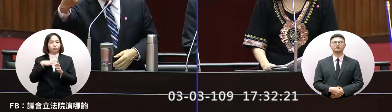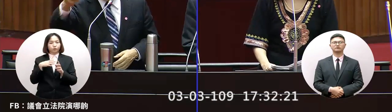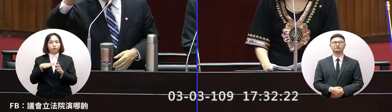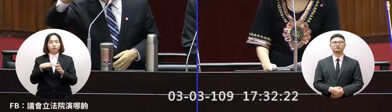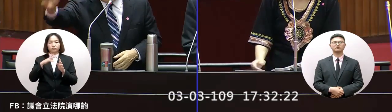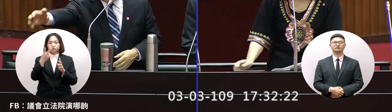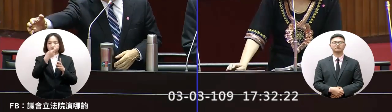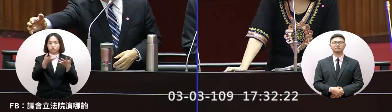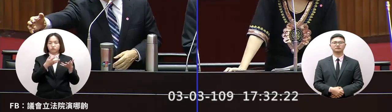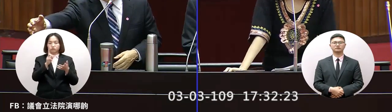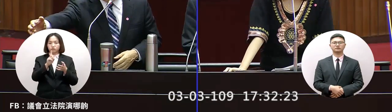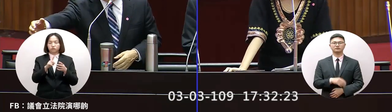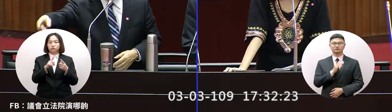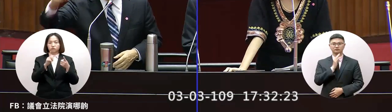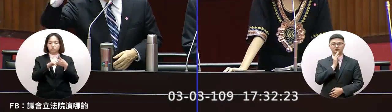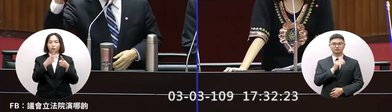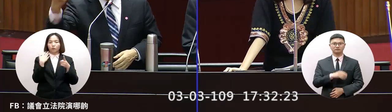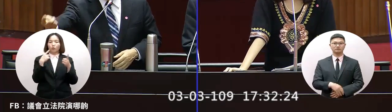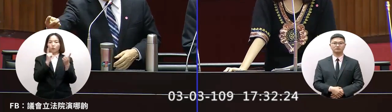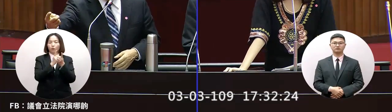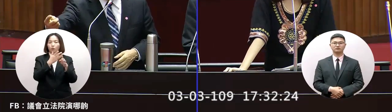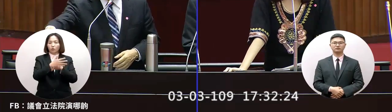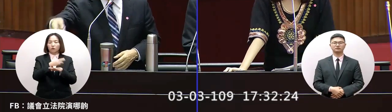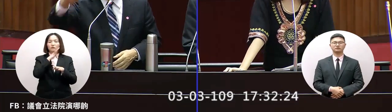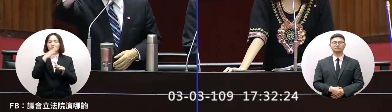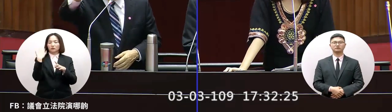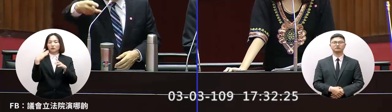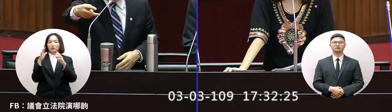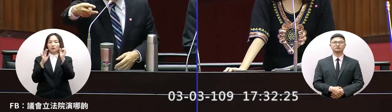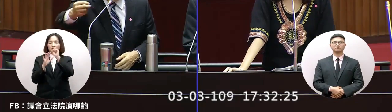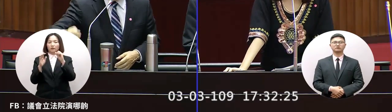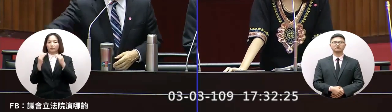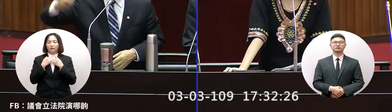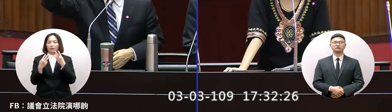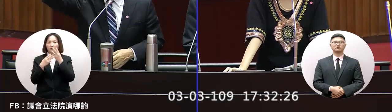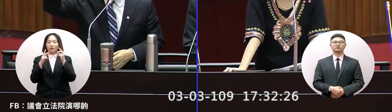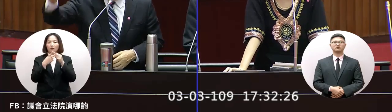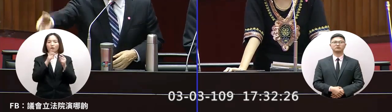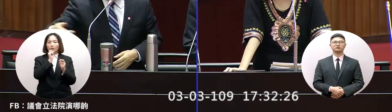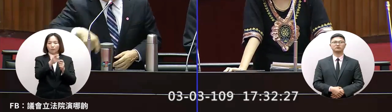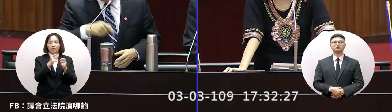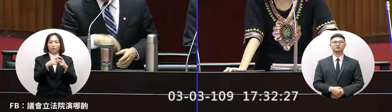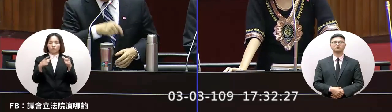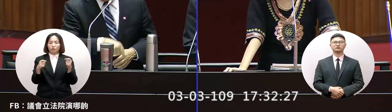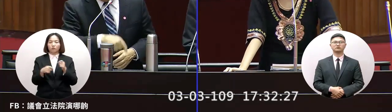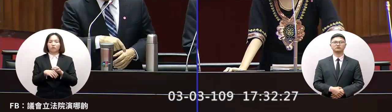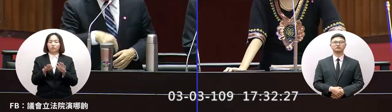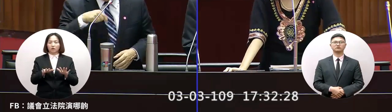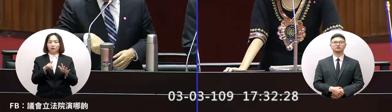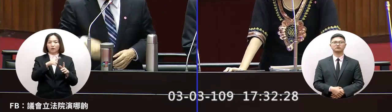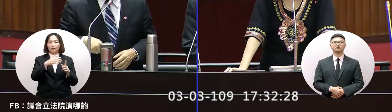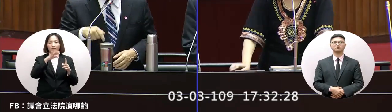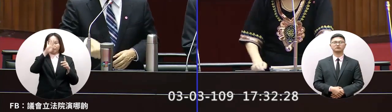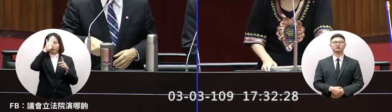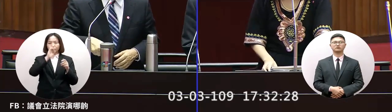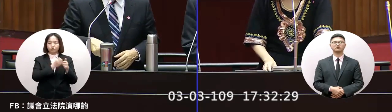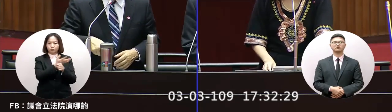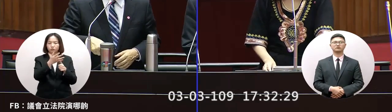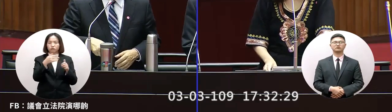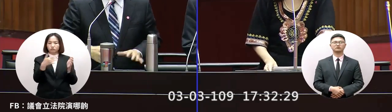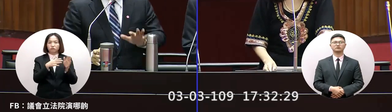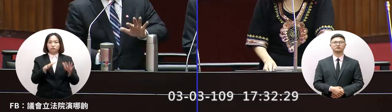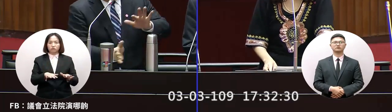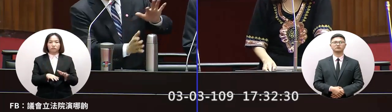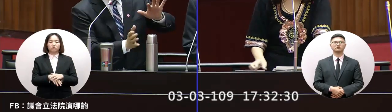件事情，我们经过一个就是 SARS， 对， 就是消费券， 对。 这一次这个疫情，目前